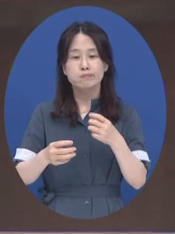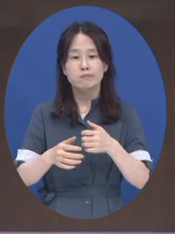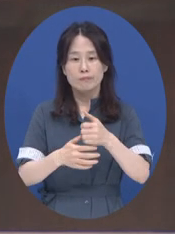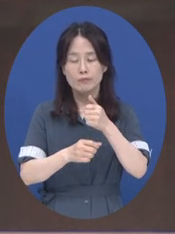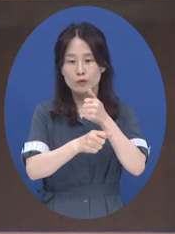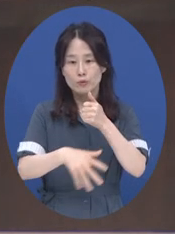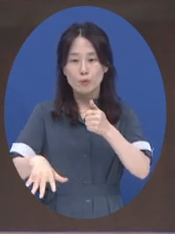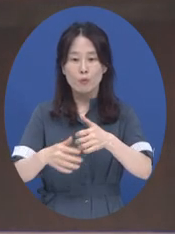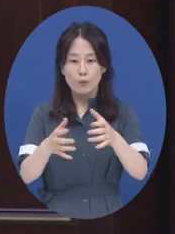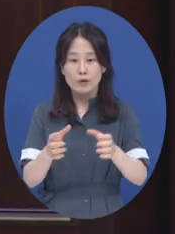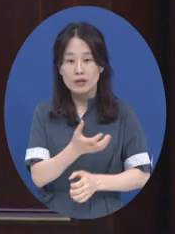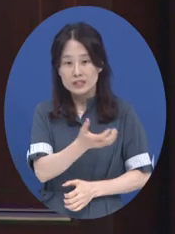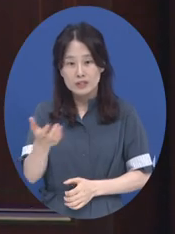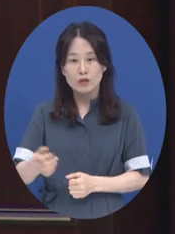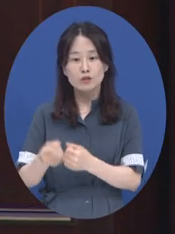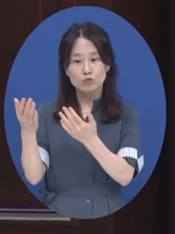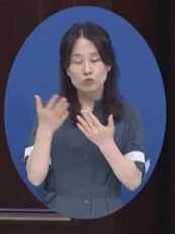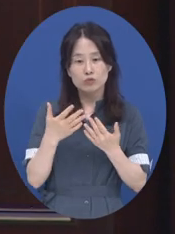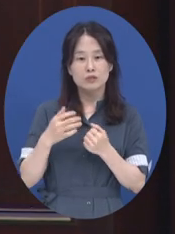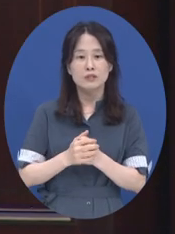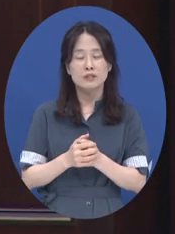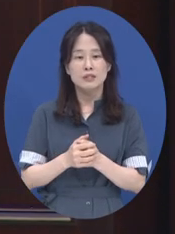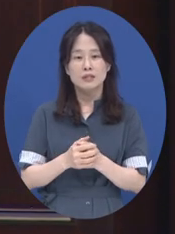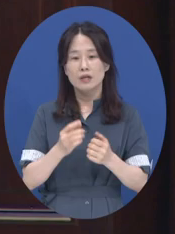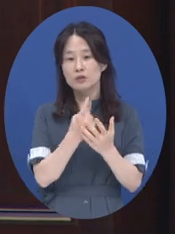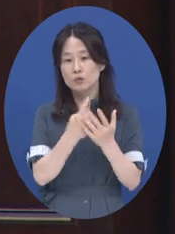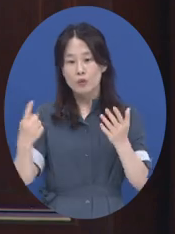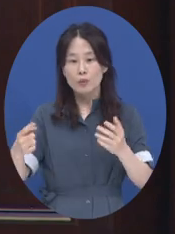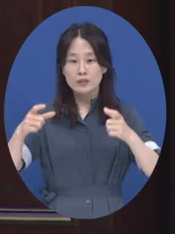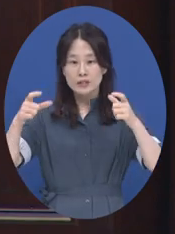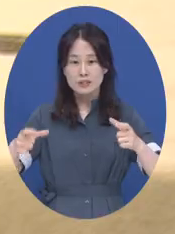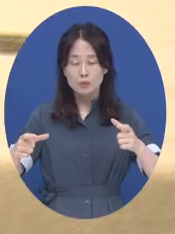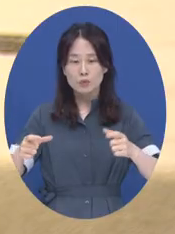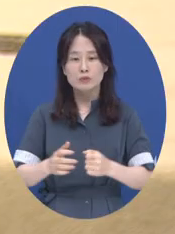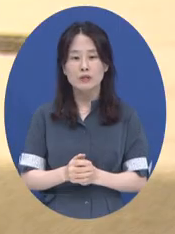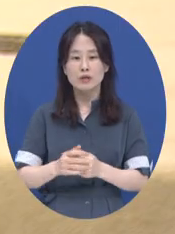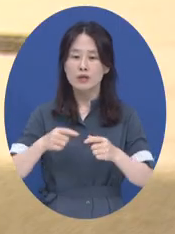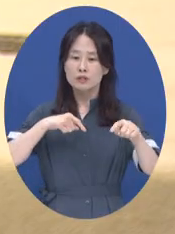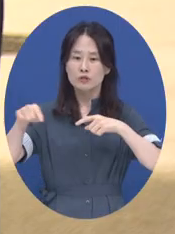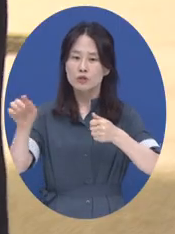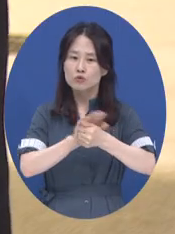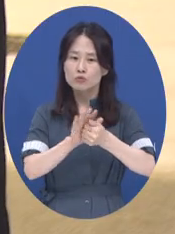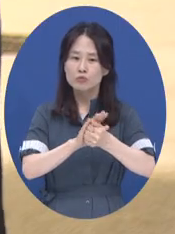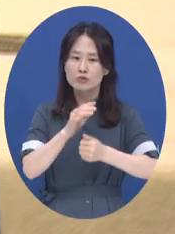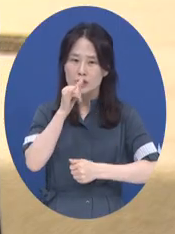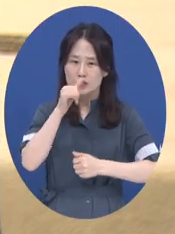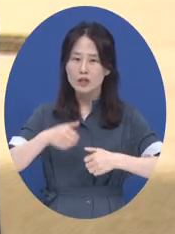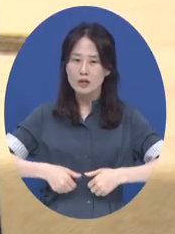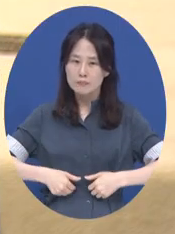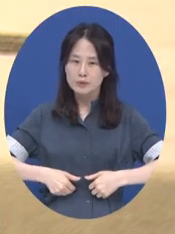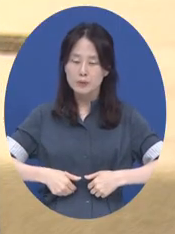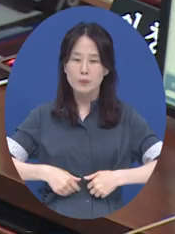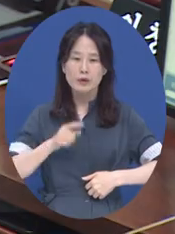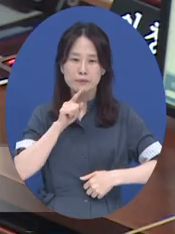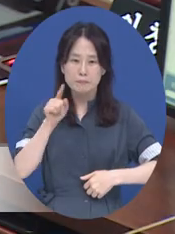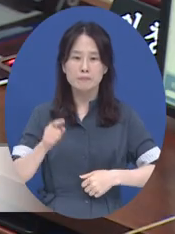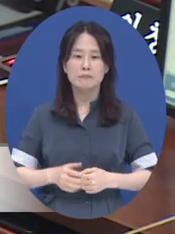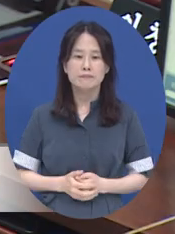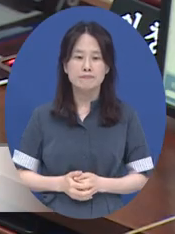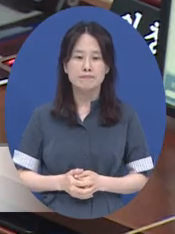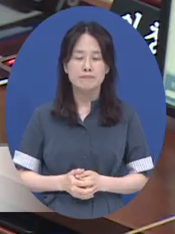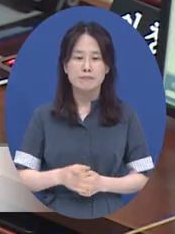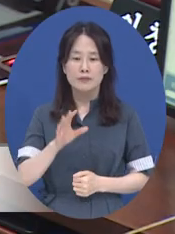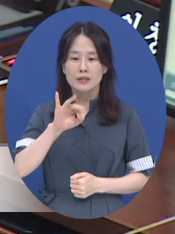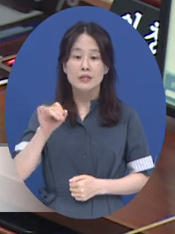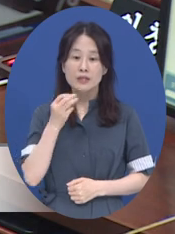공공기관 이전, 유치에 탈락한 시군 등에는 정책적 배려가 있어야 한다는 주문은 반복해 나왔습니다.